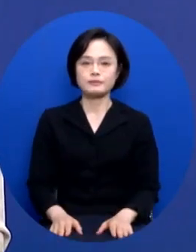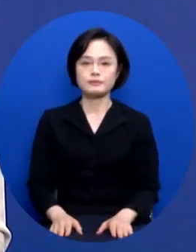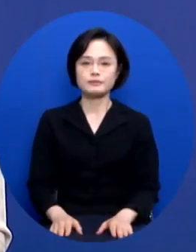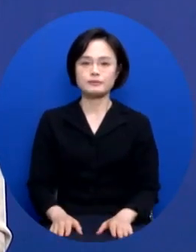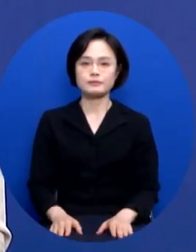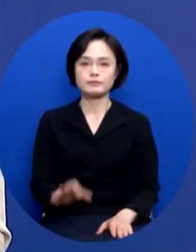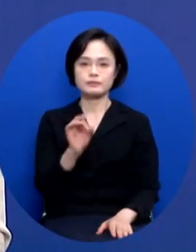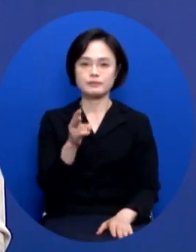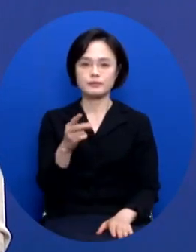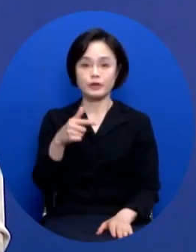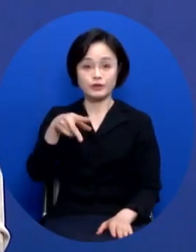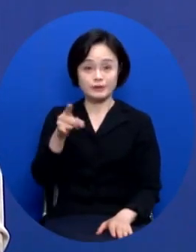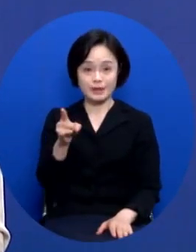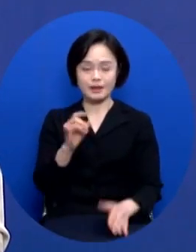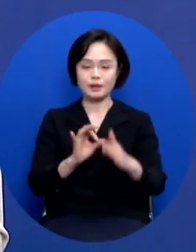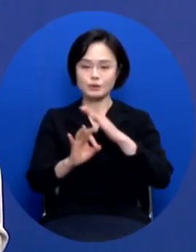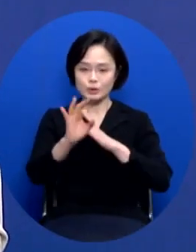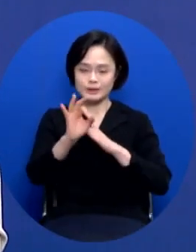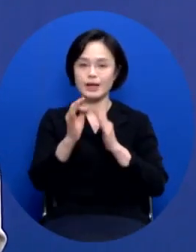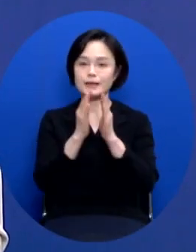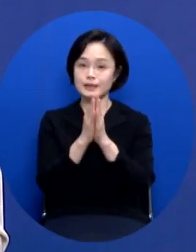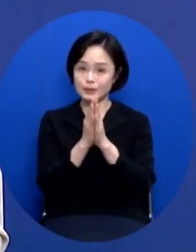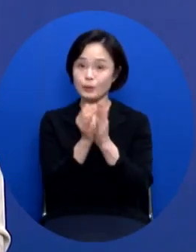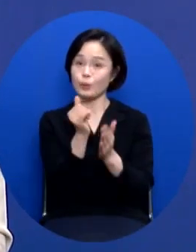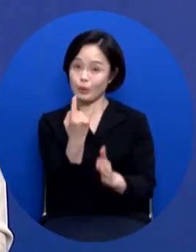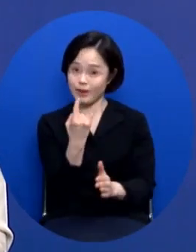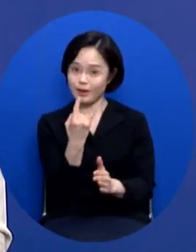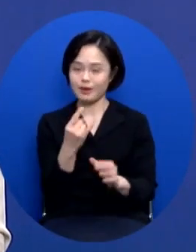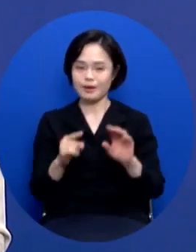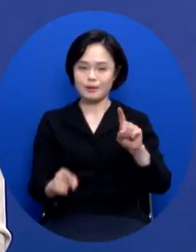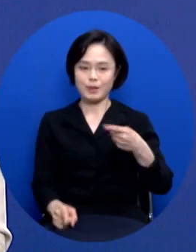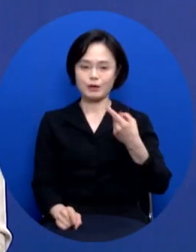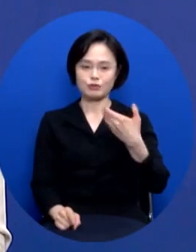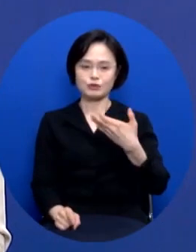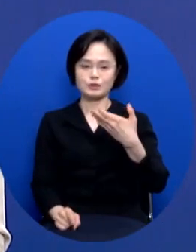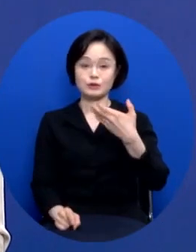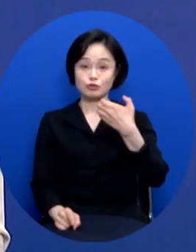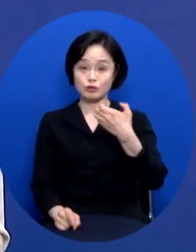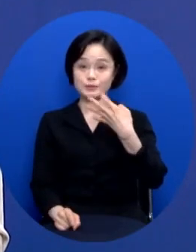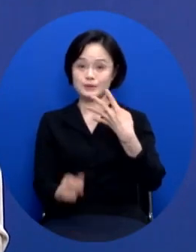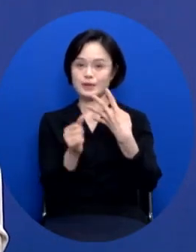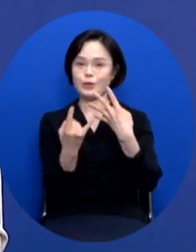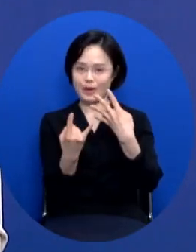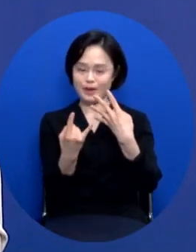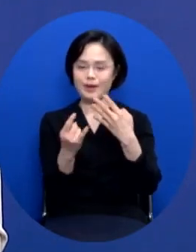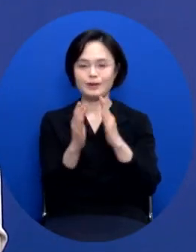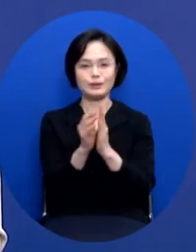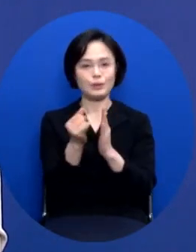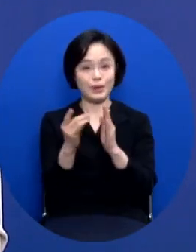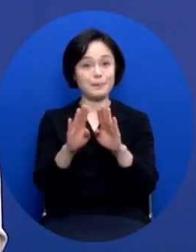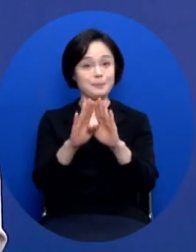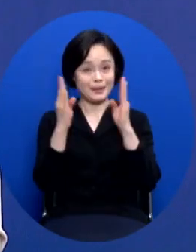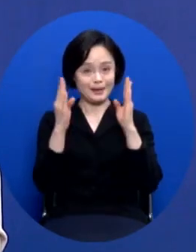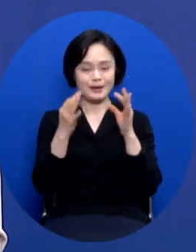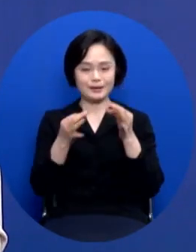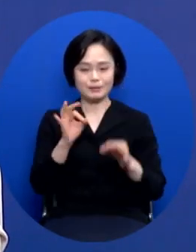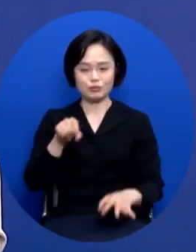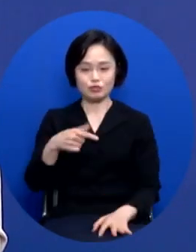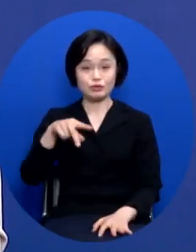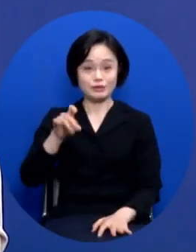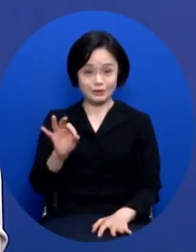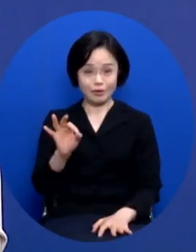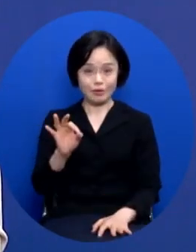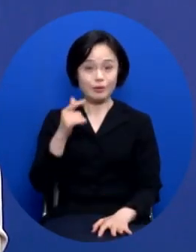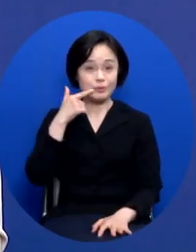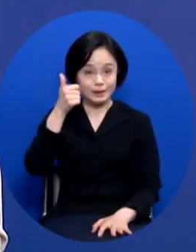연세 조찬기도회가 제194회 기도회를 열고 이어진 자리에서 영락교회 김운성 목사가 3대